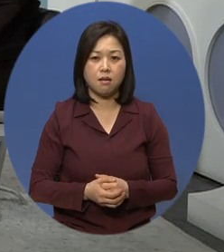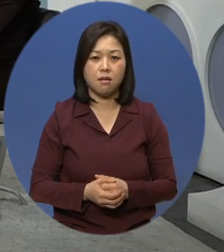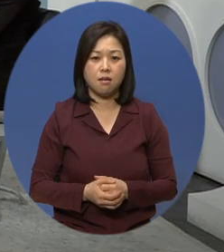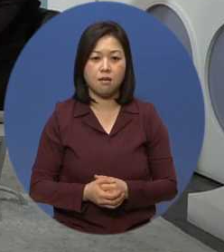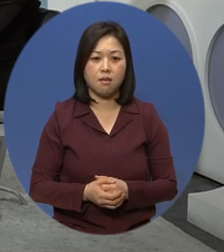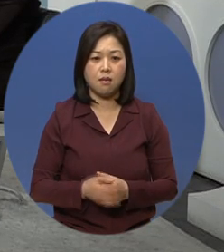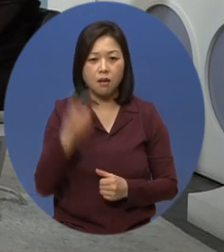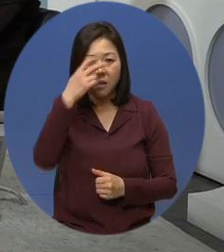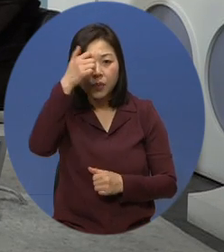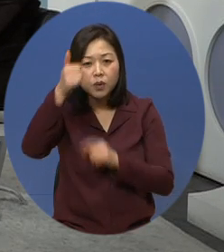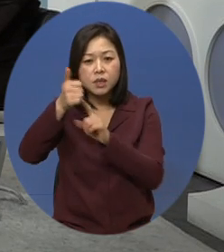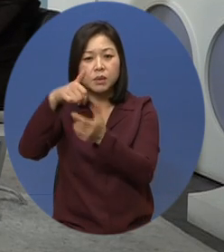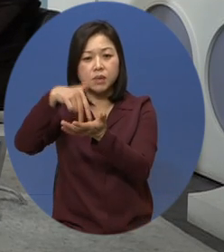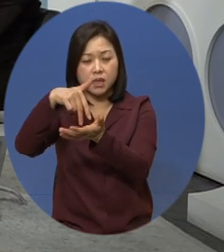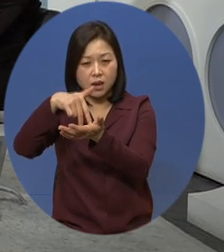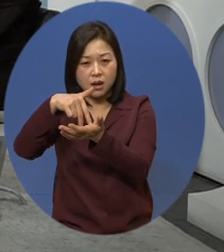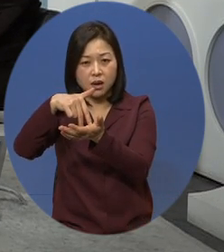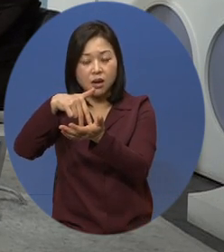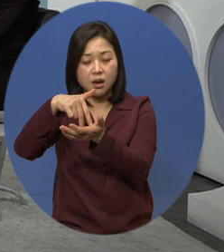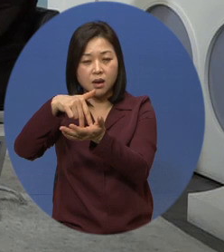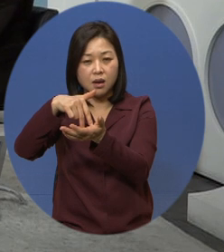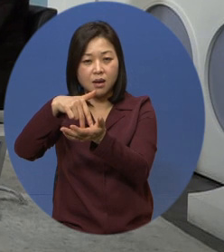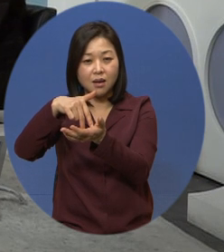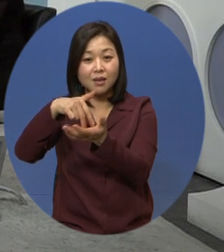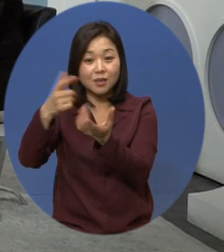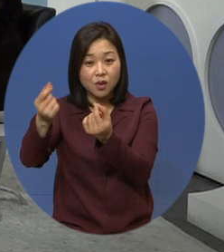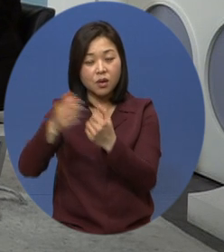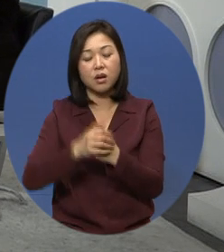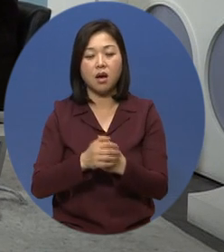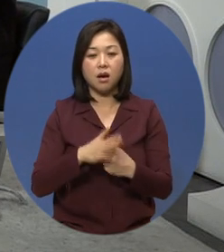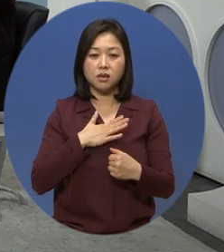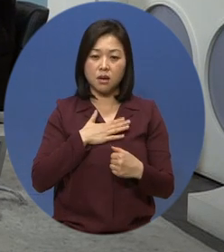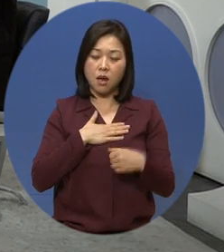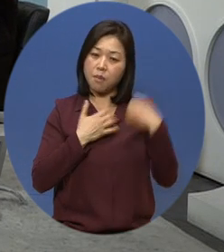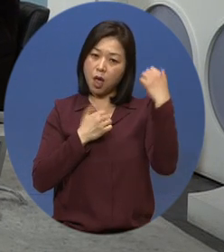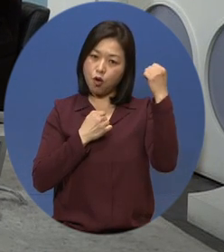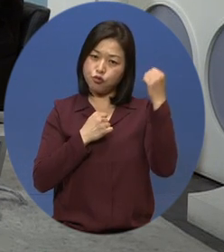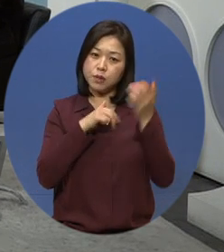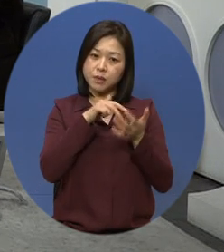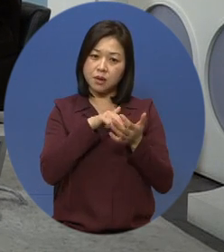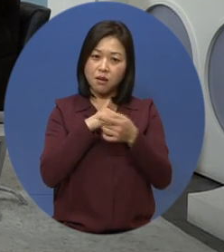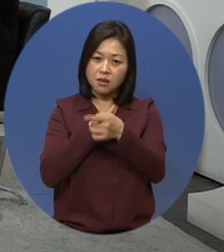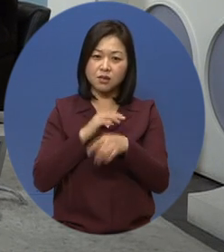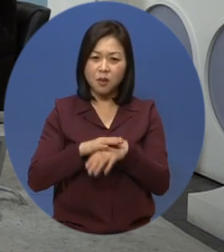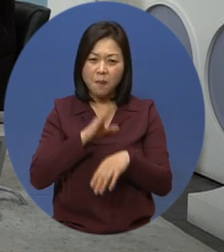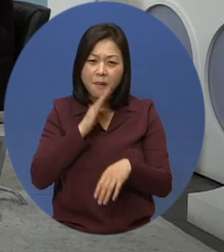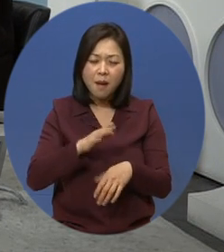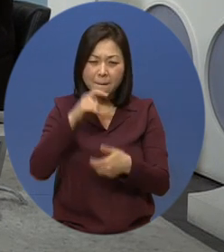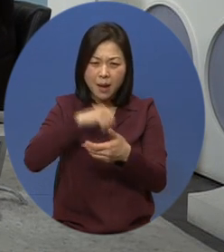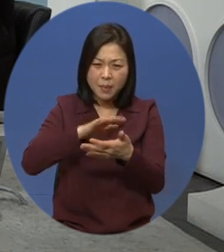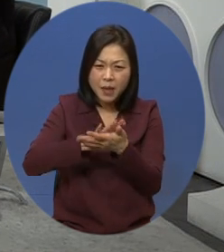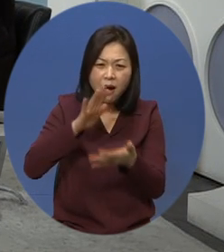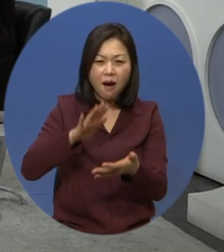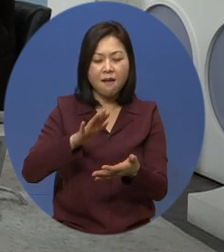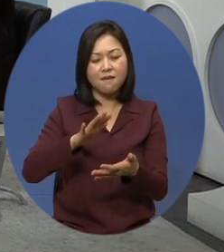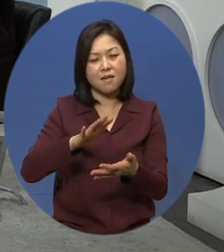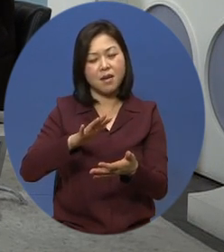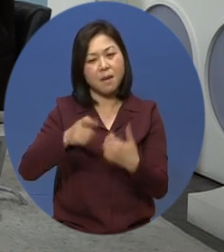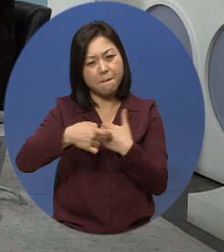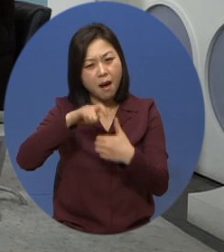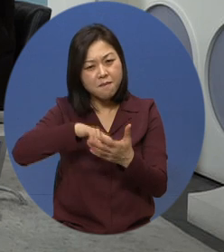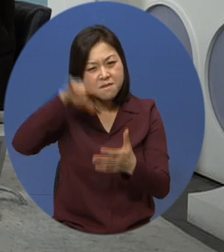감독님이 입장에선 그렇게 이제 하지만 져 배우 입장에서는 얼마나 감독님이 그때 세계 그 열정이 투지가